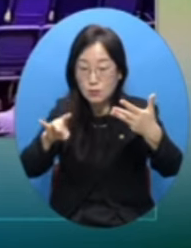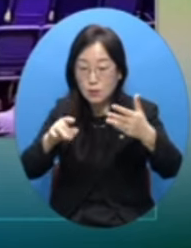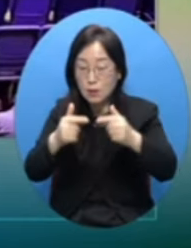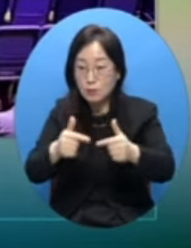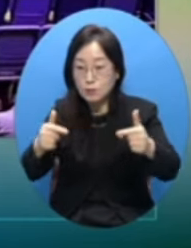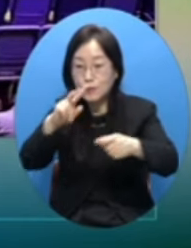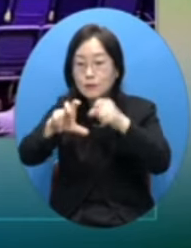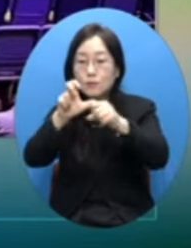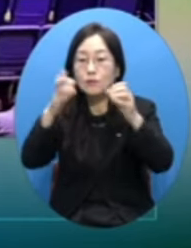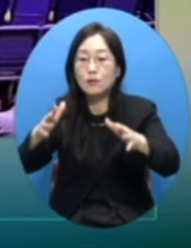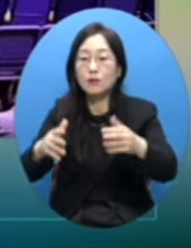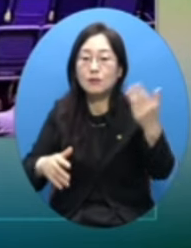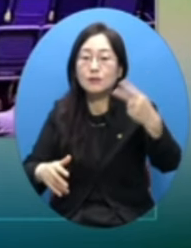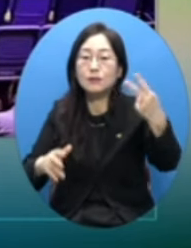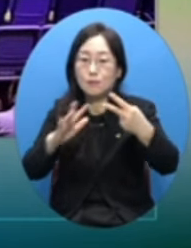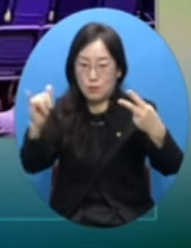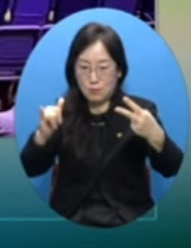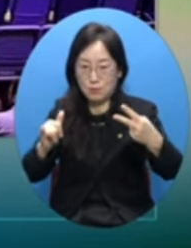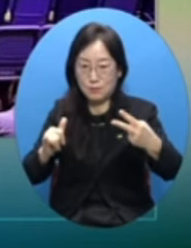동안에.